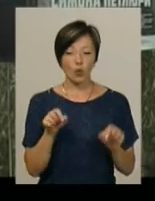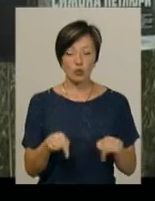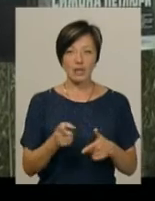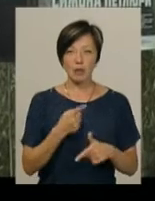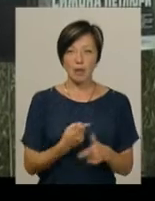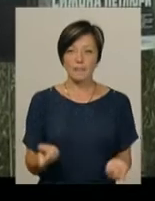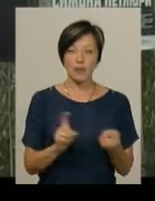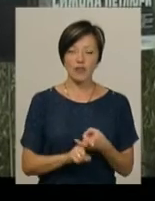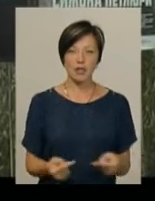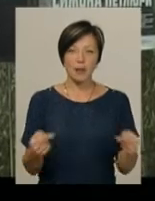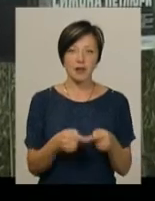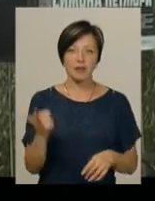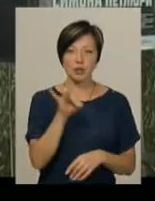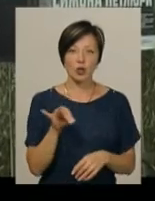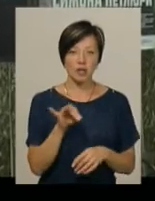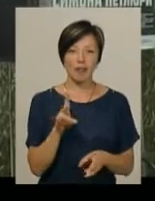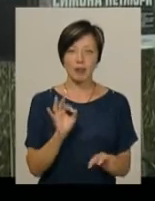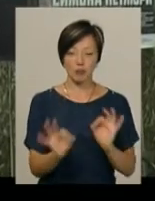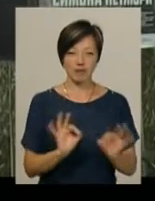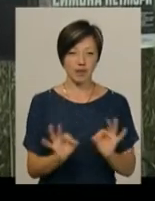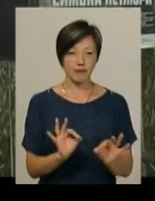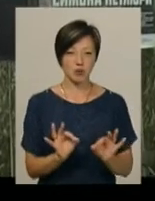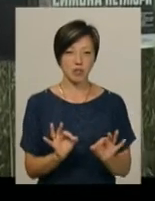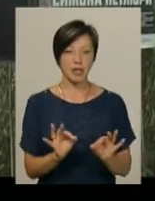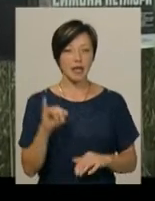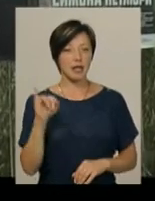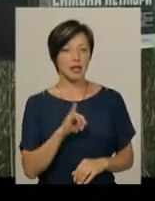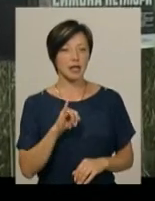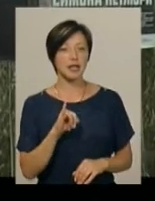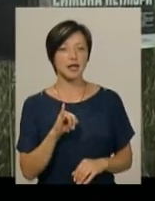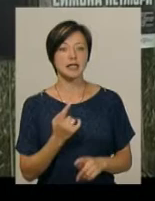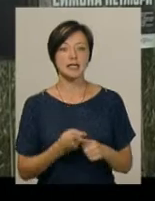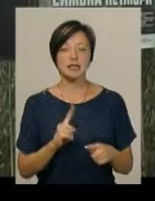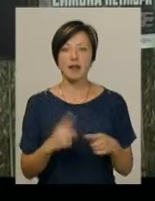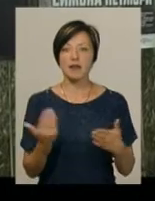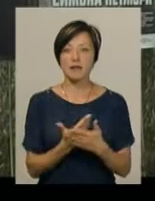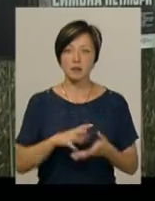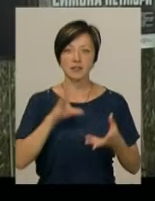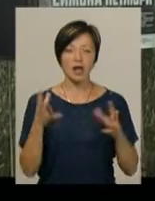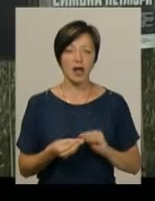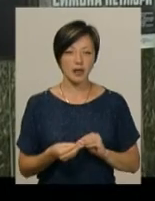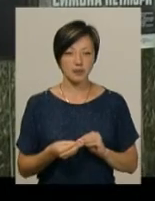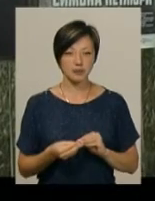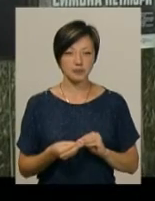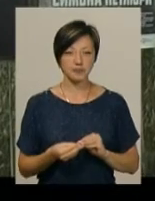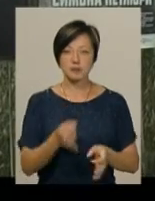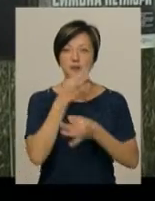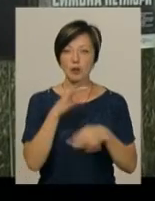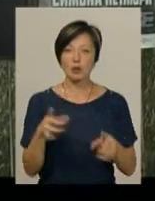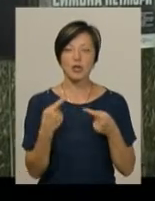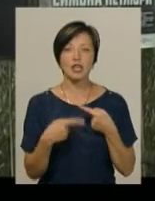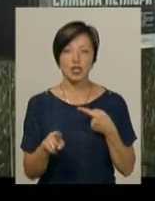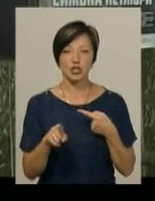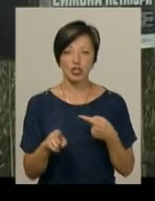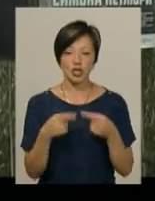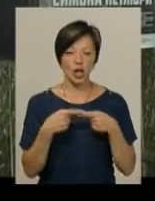ім'ям пов'язані певні історичні несправедливості. І, власне, цей фільм і взагалі будь-які інші